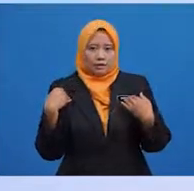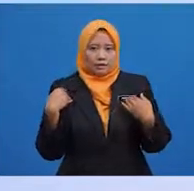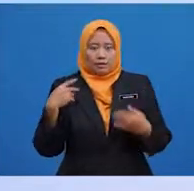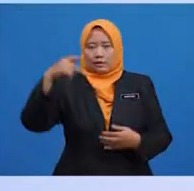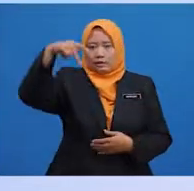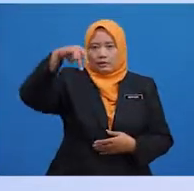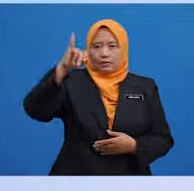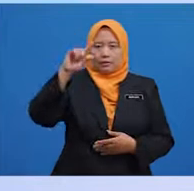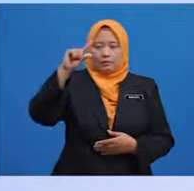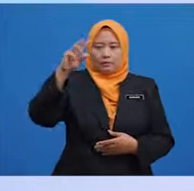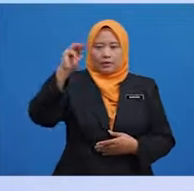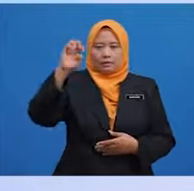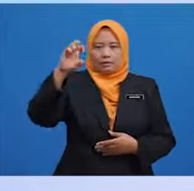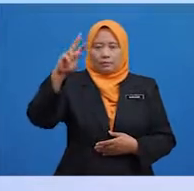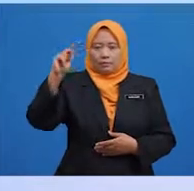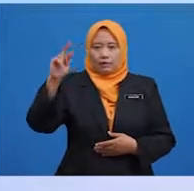iaitu hemoglobin.